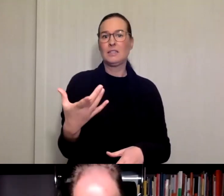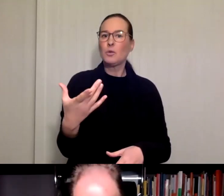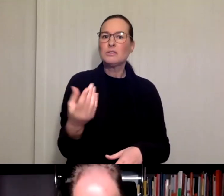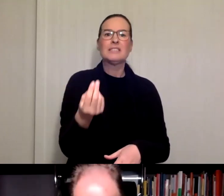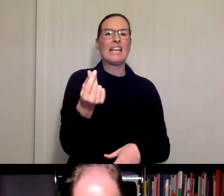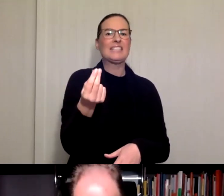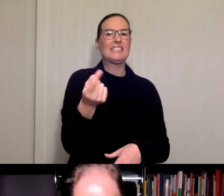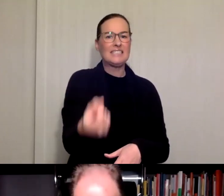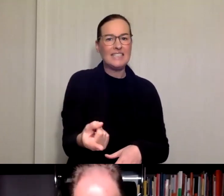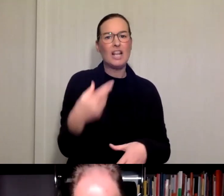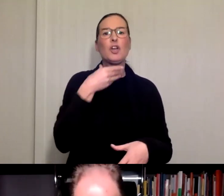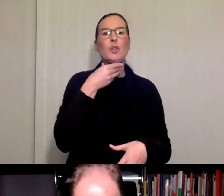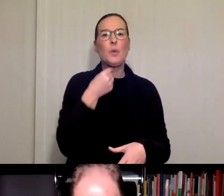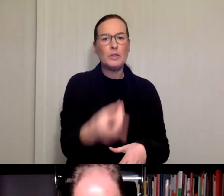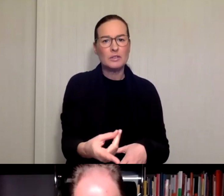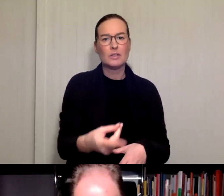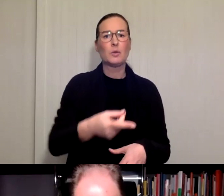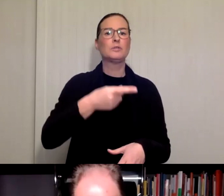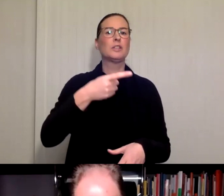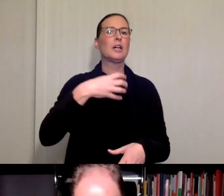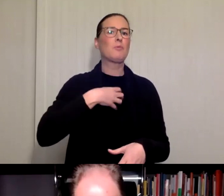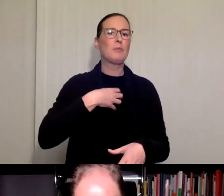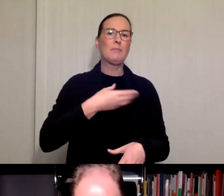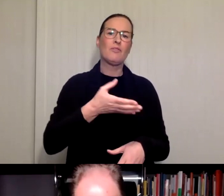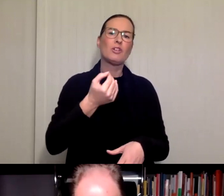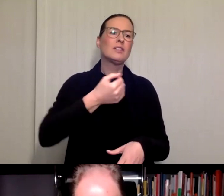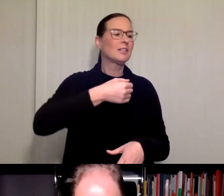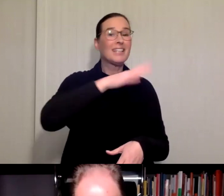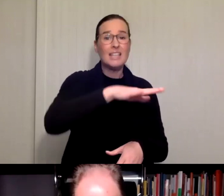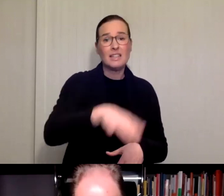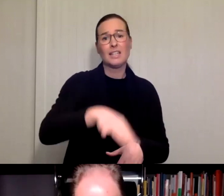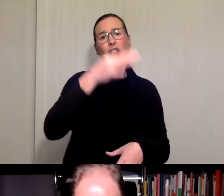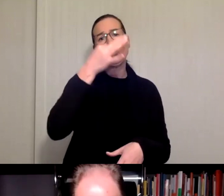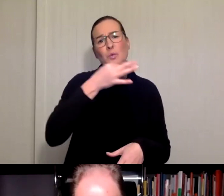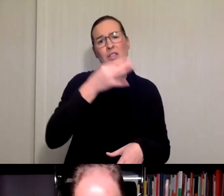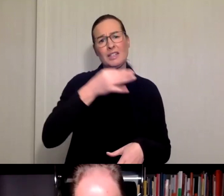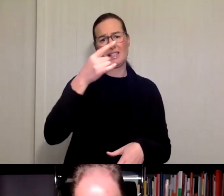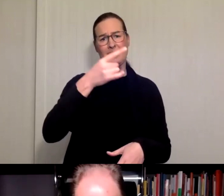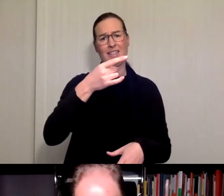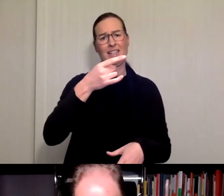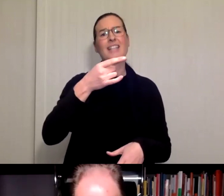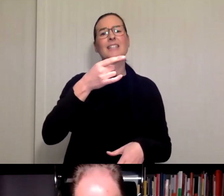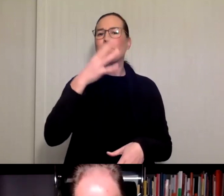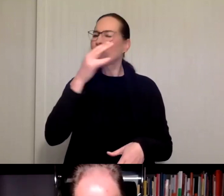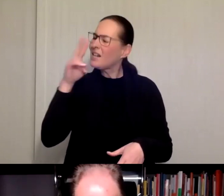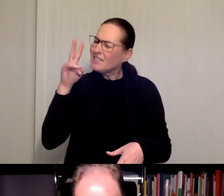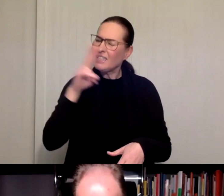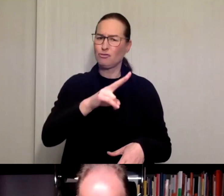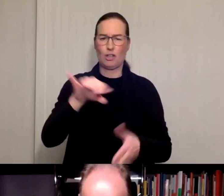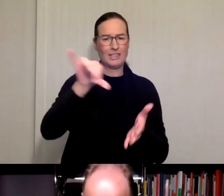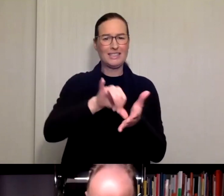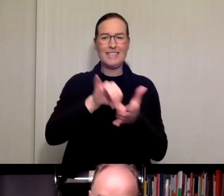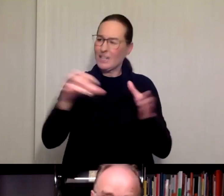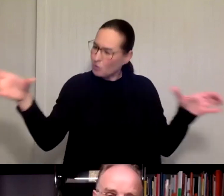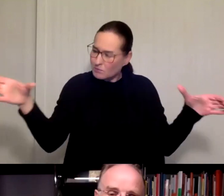von Jugendlichen und Kindern, dass die immer wieder in den Blick genommen wird. Nun, 10 Tage vor Weihnachten,